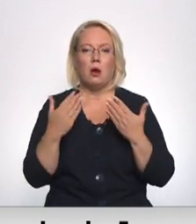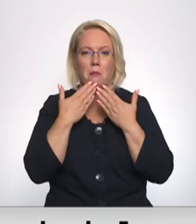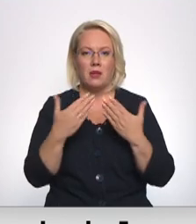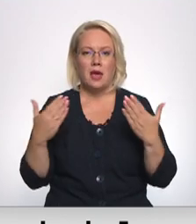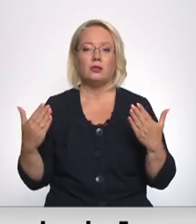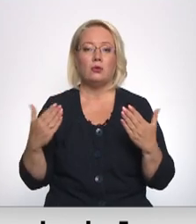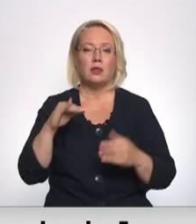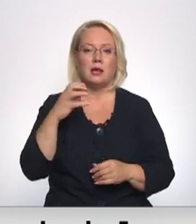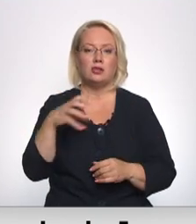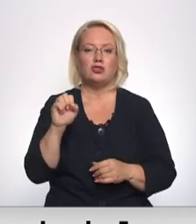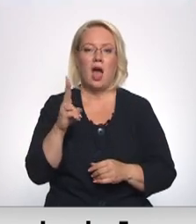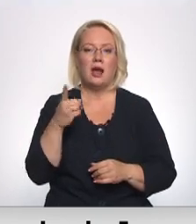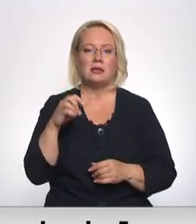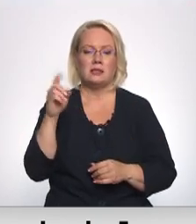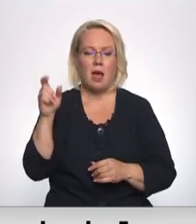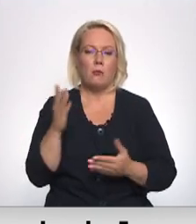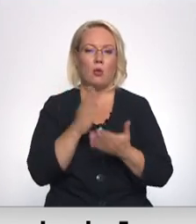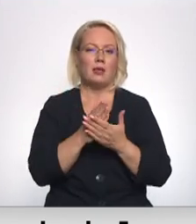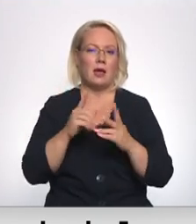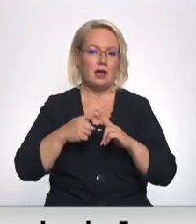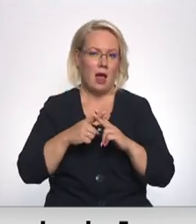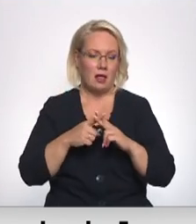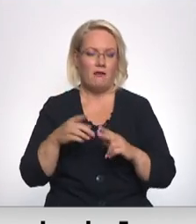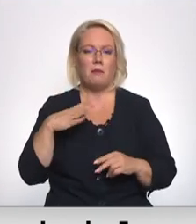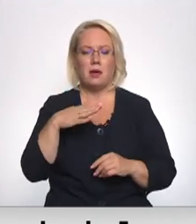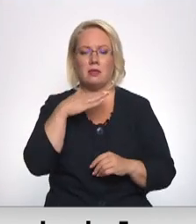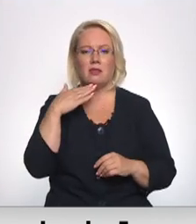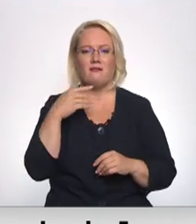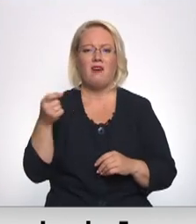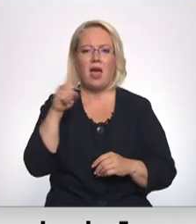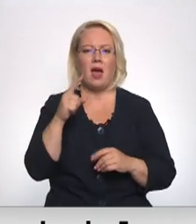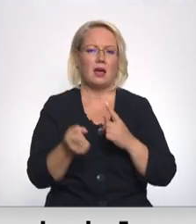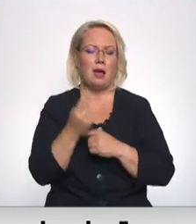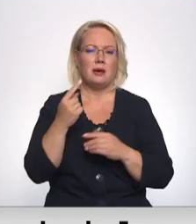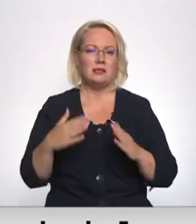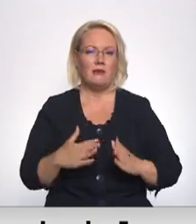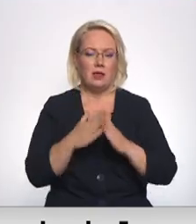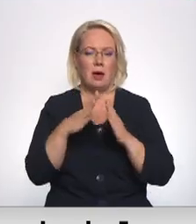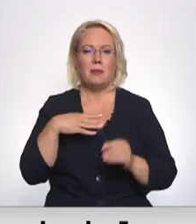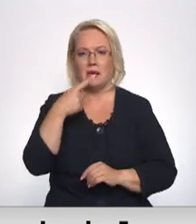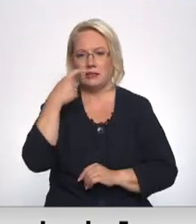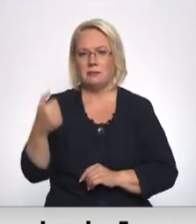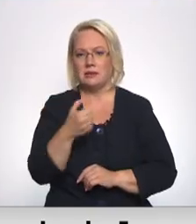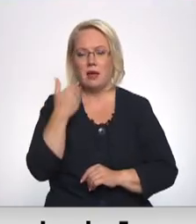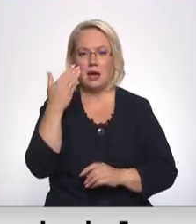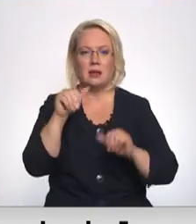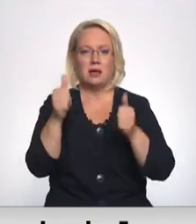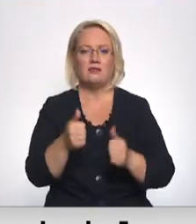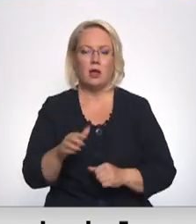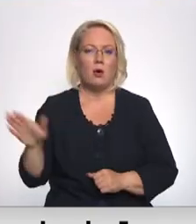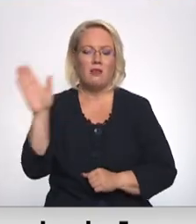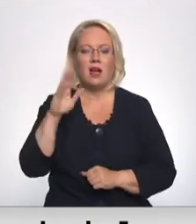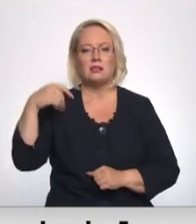Čakstem, noritēja Jelgavā. Šodien gan bija vairāk iemesli svinībām. Šogad aprit 100 gadi kopš izveidot valsts